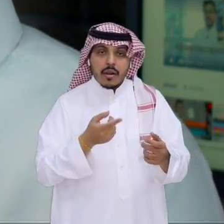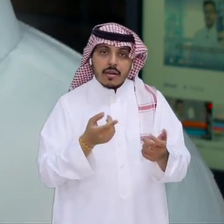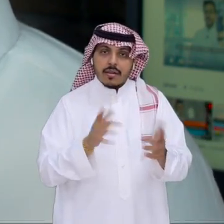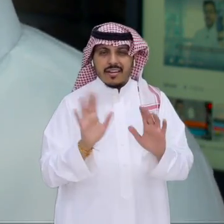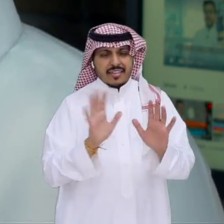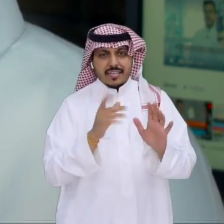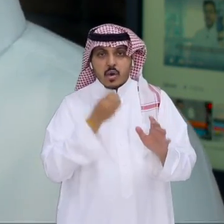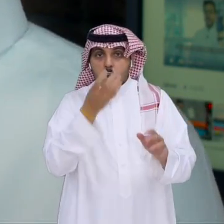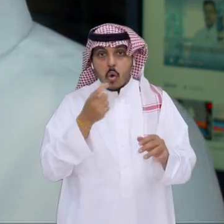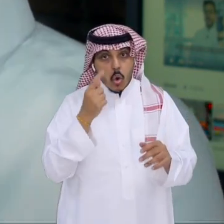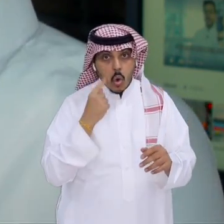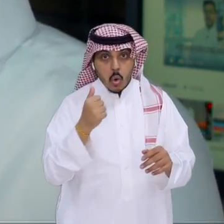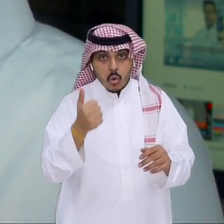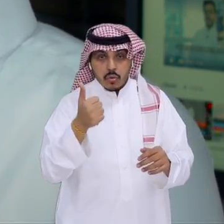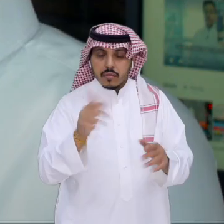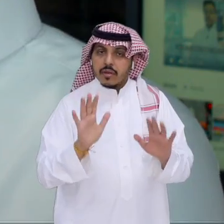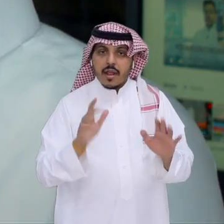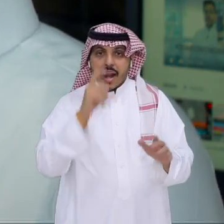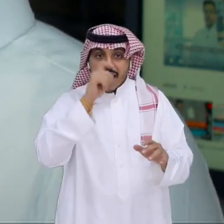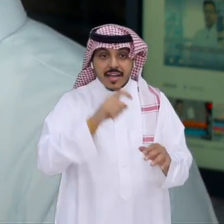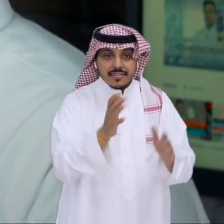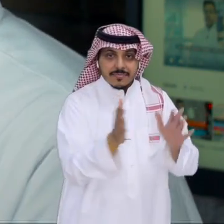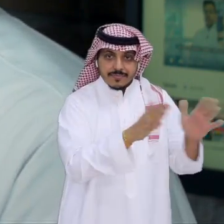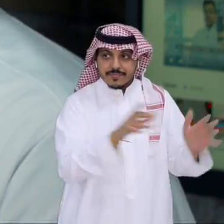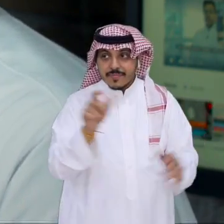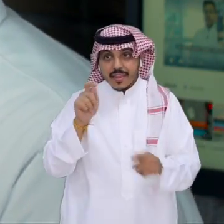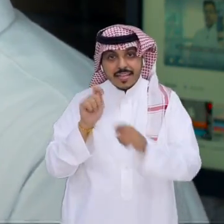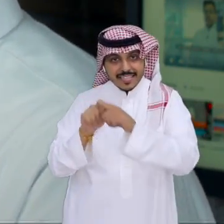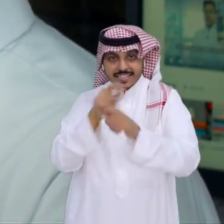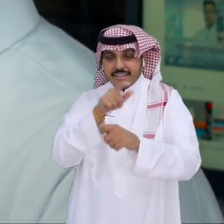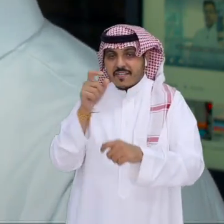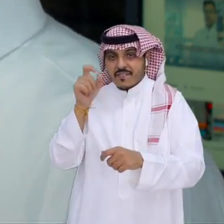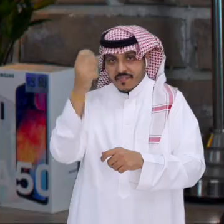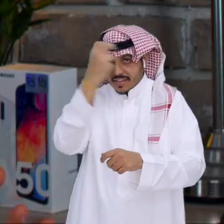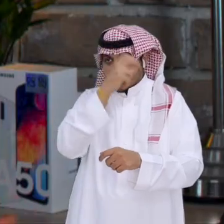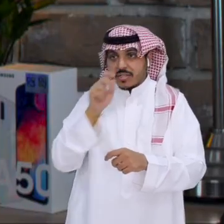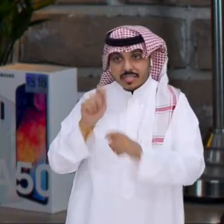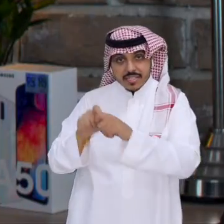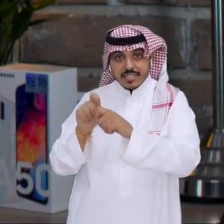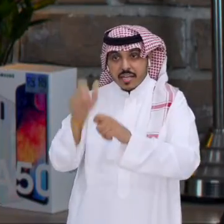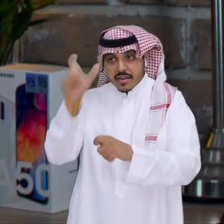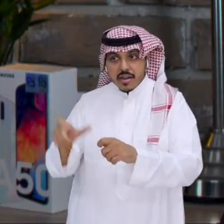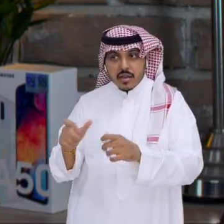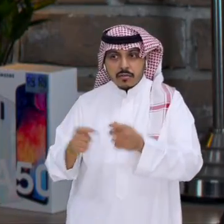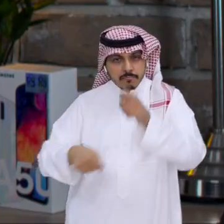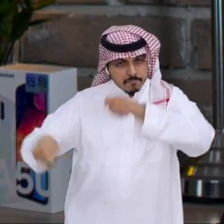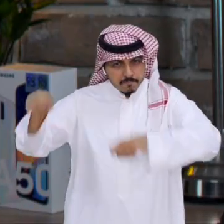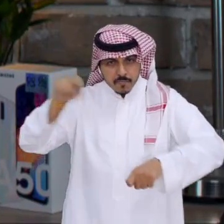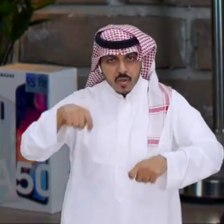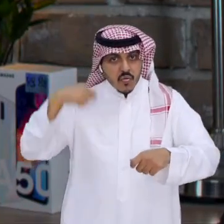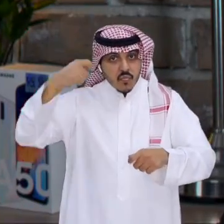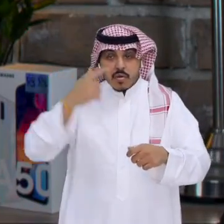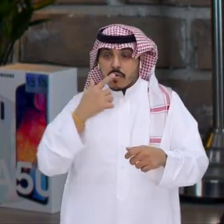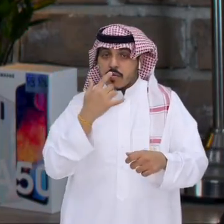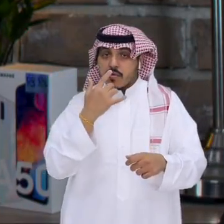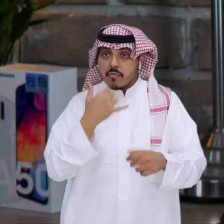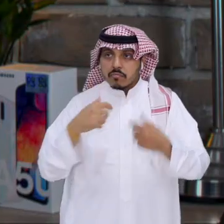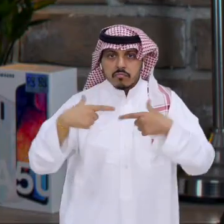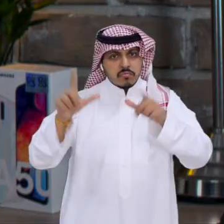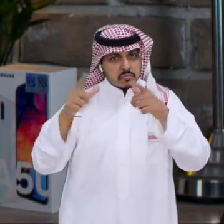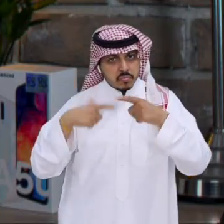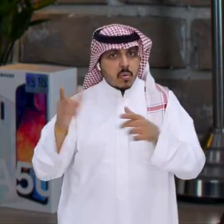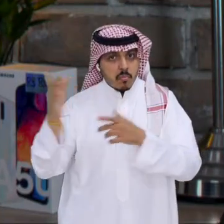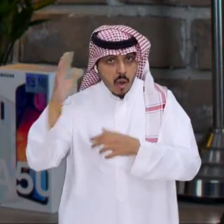صانعين محتوى ما كان رضوا ما كان حاولوا يطبقوها على غيرهم. فهنا إشادة إلى أي واحد تقني